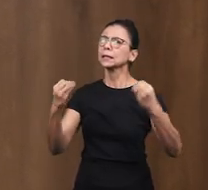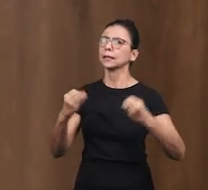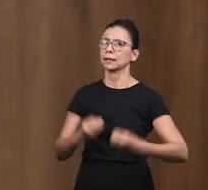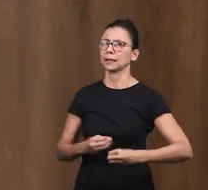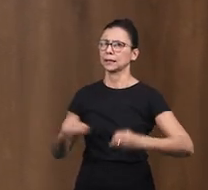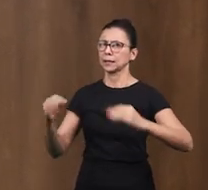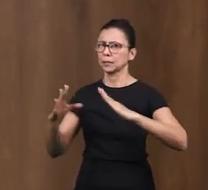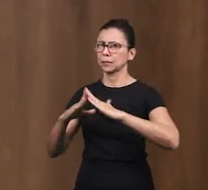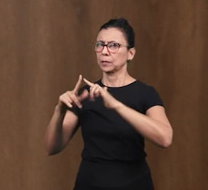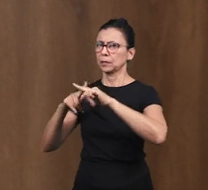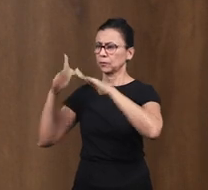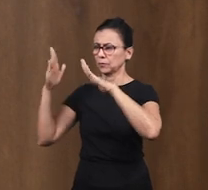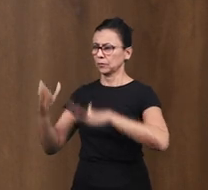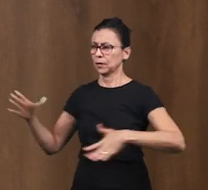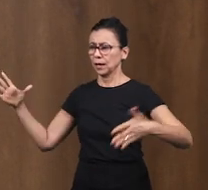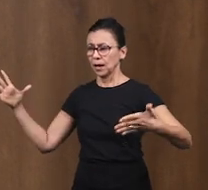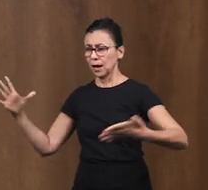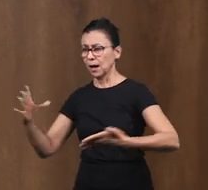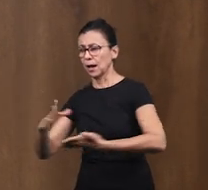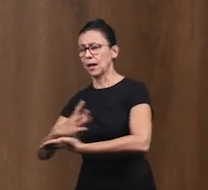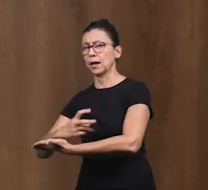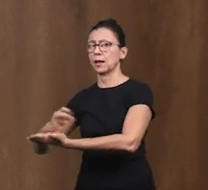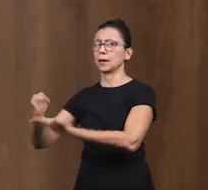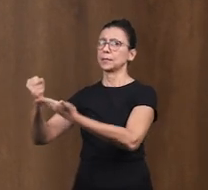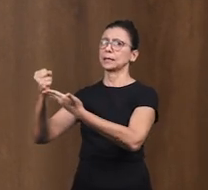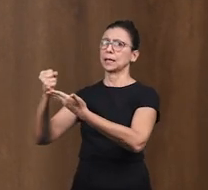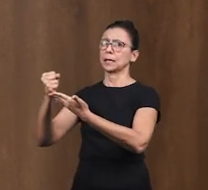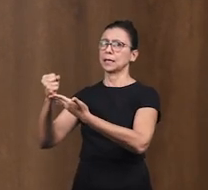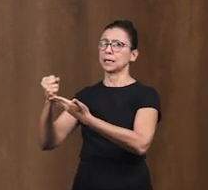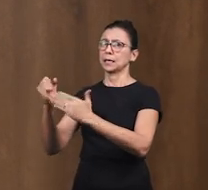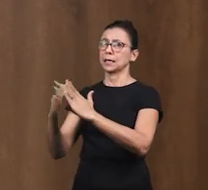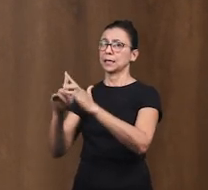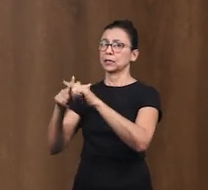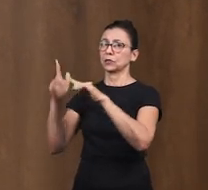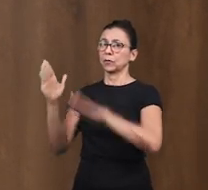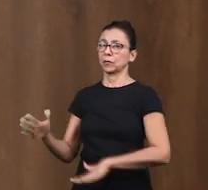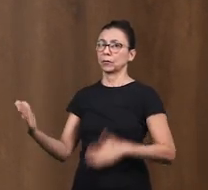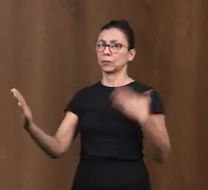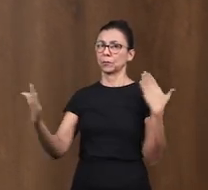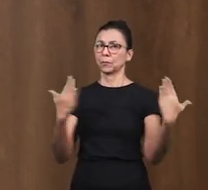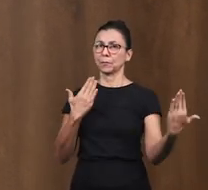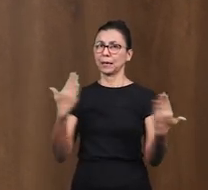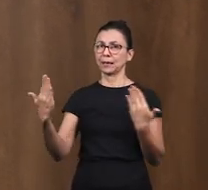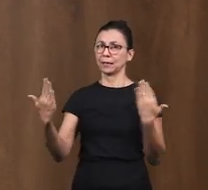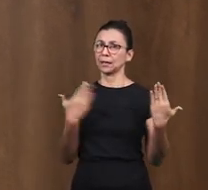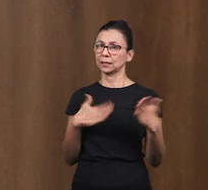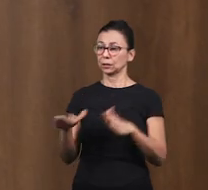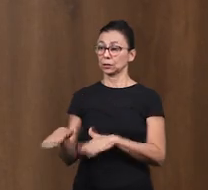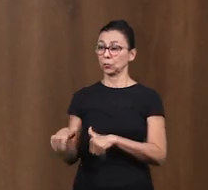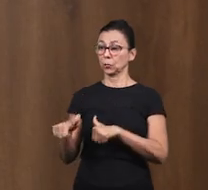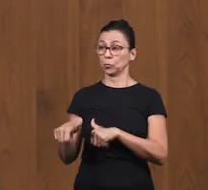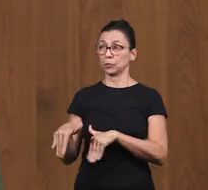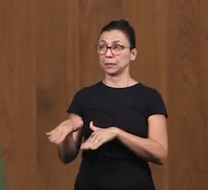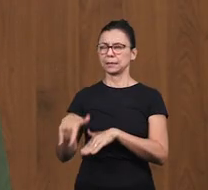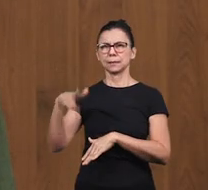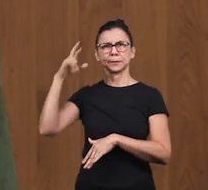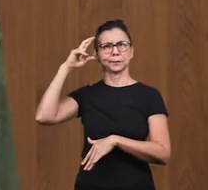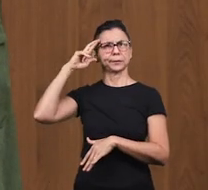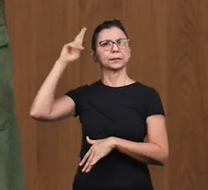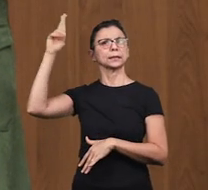une église. Et quelle église est celle-là? C'est l'armée du Seigneur, l'église fidèle qui